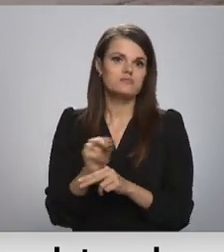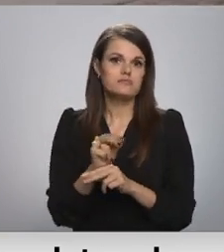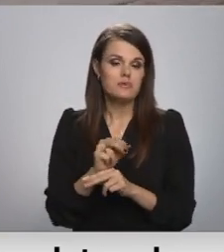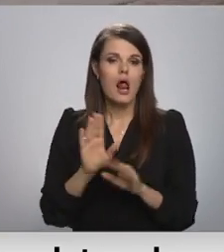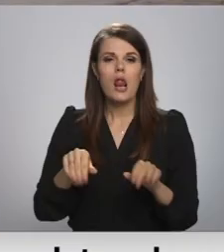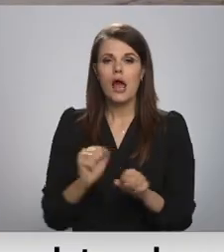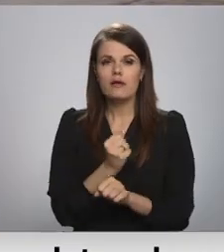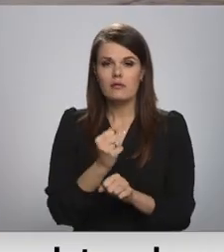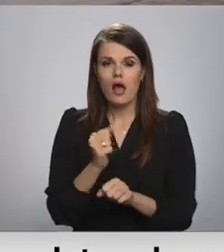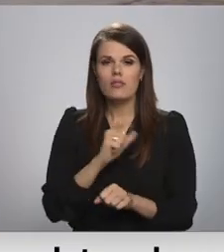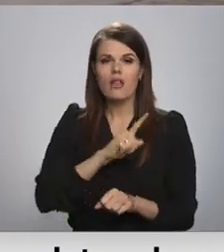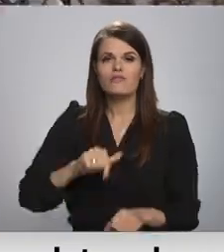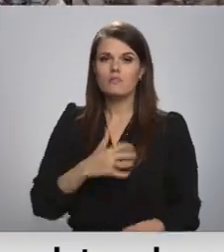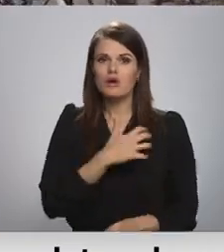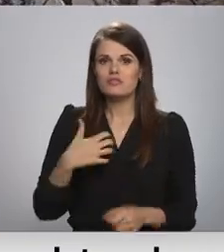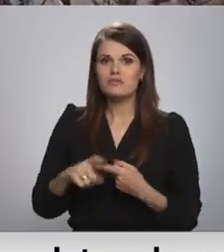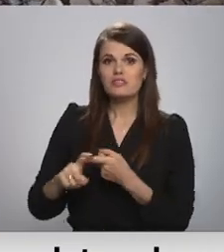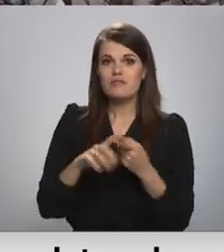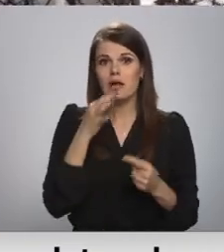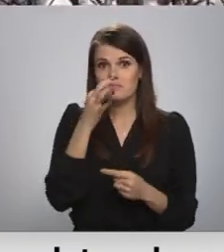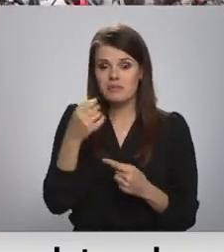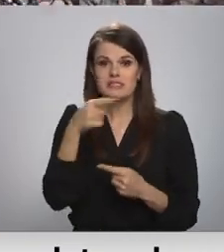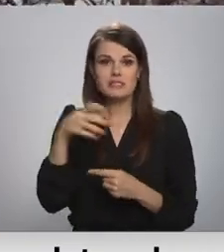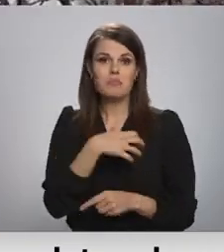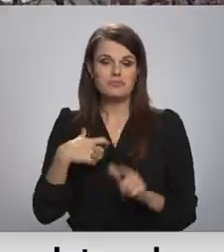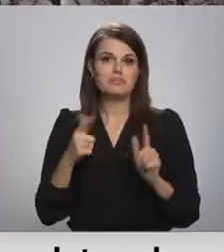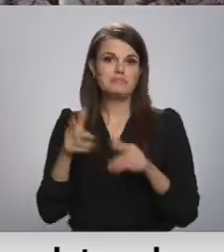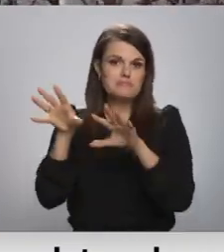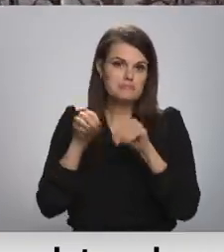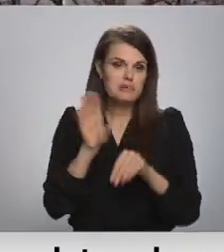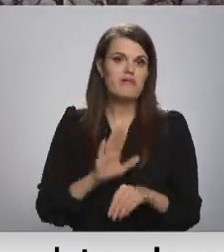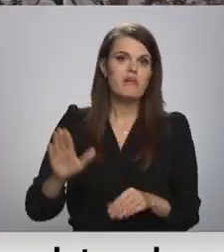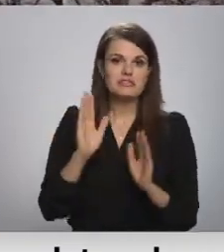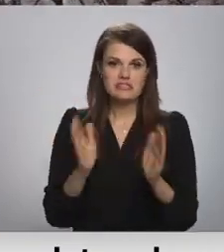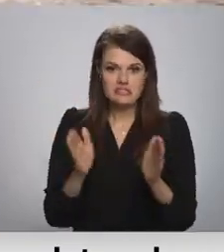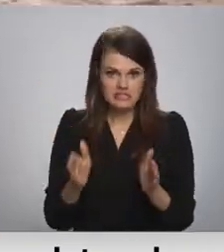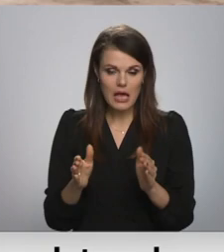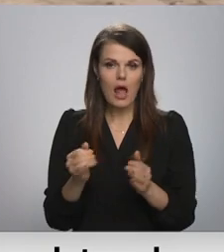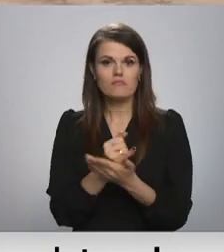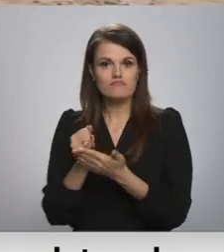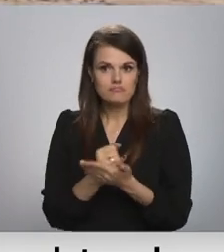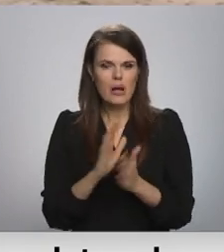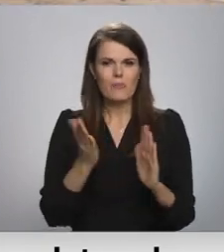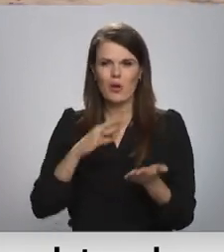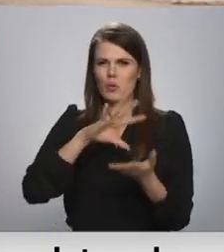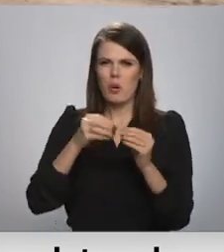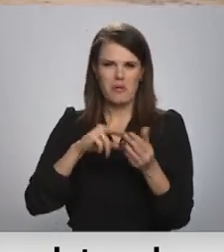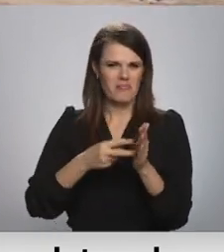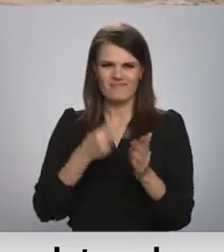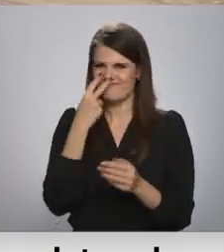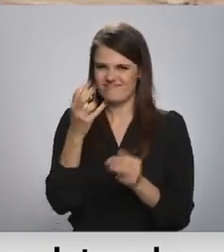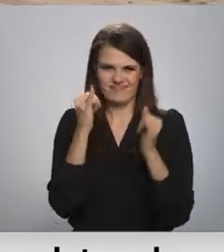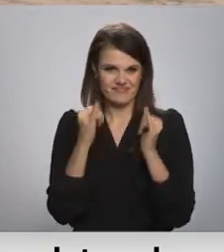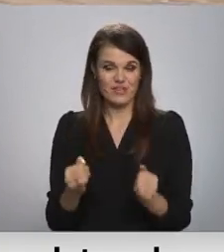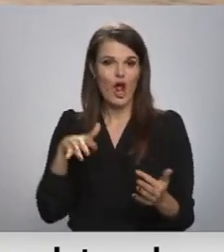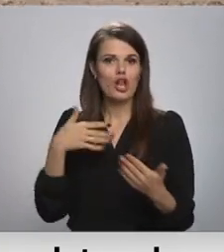Latvijas pašvaldības savienība atzīst, ka būs vietvaras, kuras pārņems valsts vietējos autoceļus, kopumā satiksmes ministrijas plāns tiek kritizēts. Tiek pārmests tas, ka